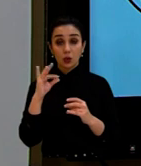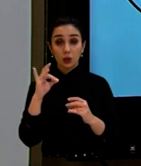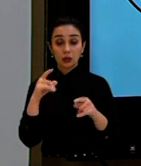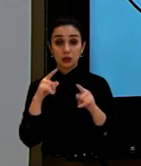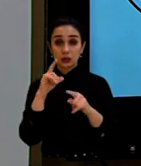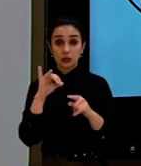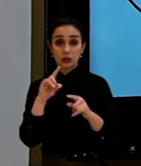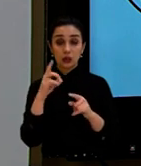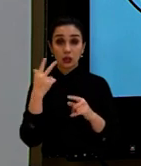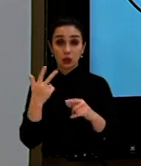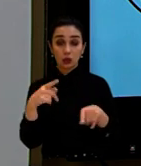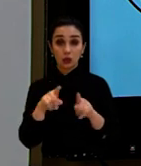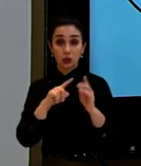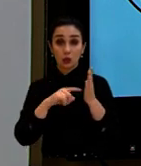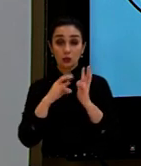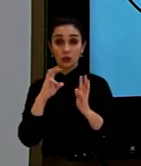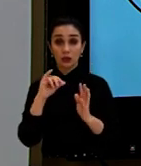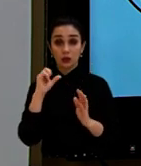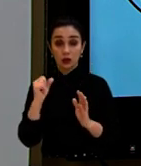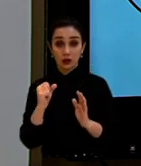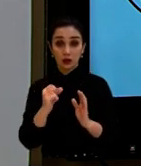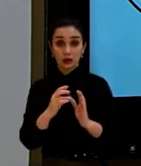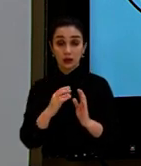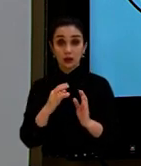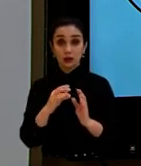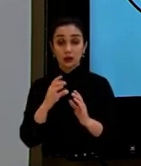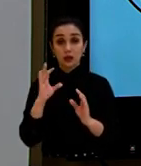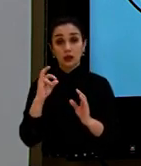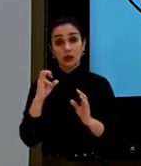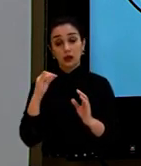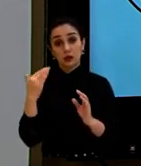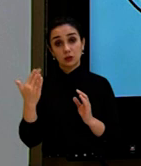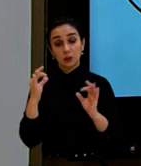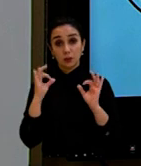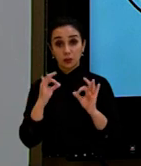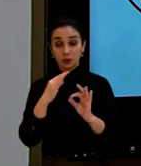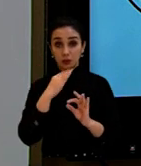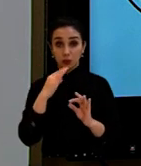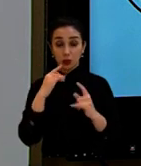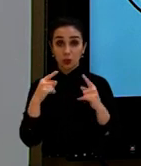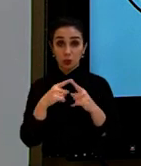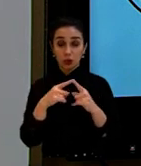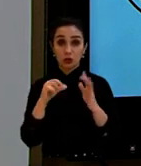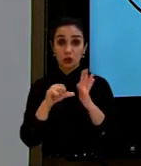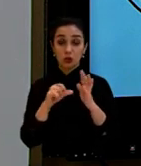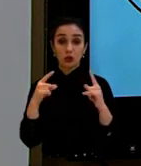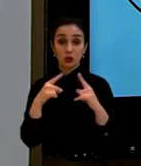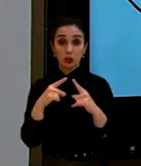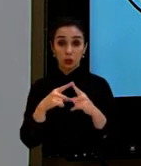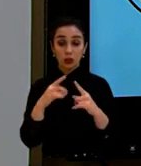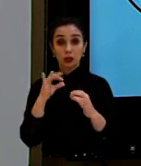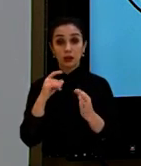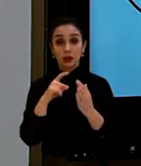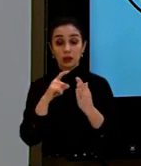из 3 умноженное на А, то есть на сторону правильного многоугольника, шестиугольника, то есть,